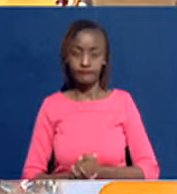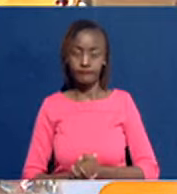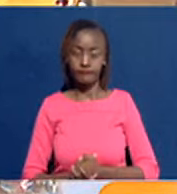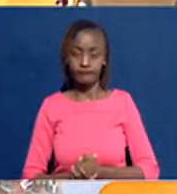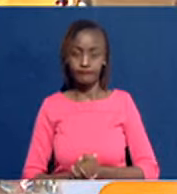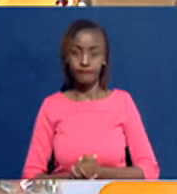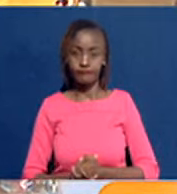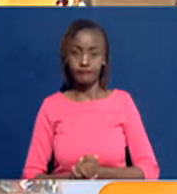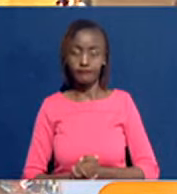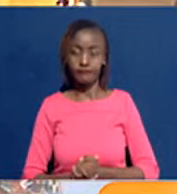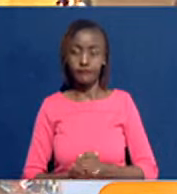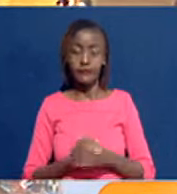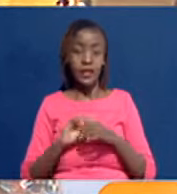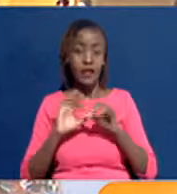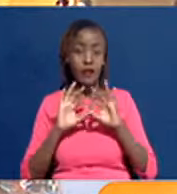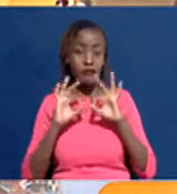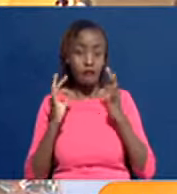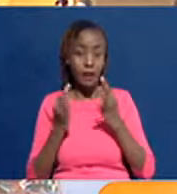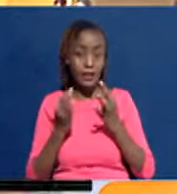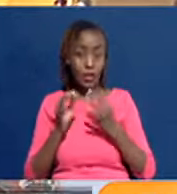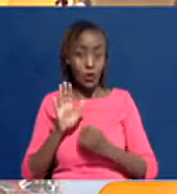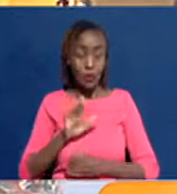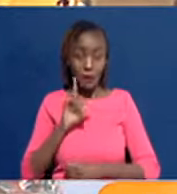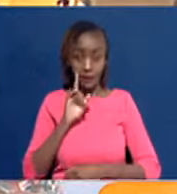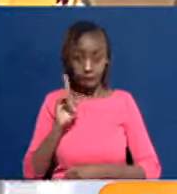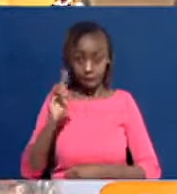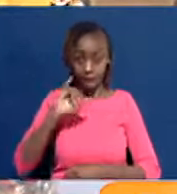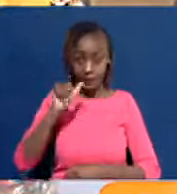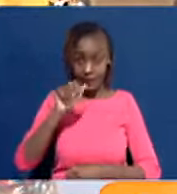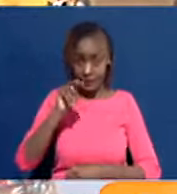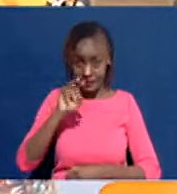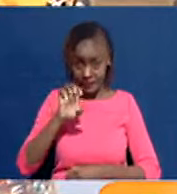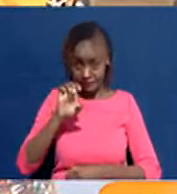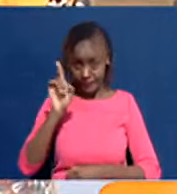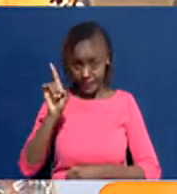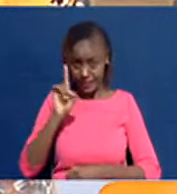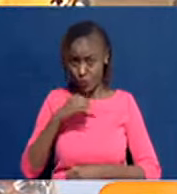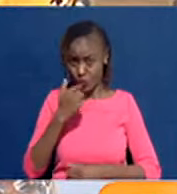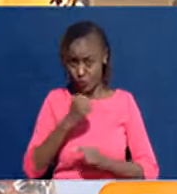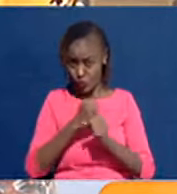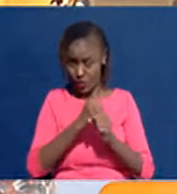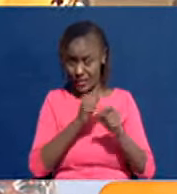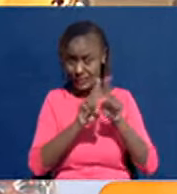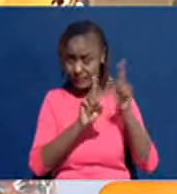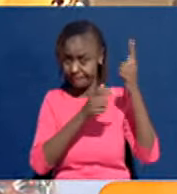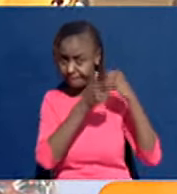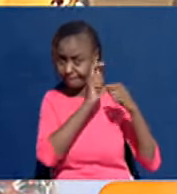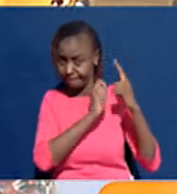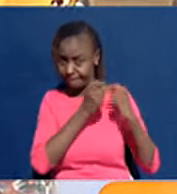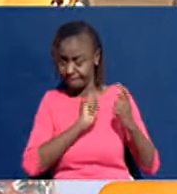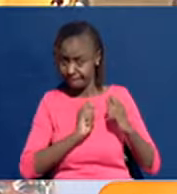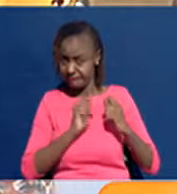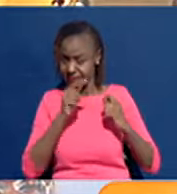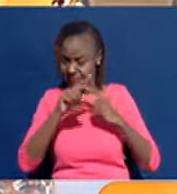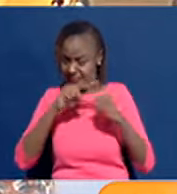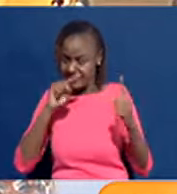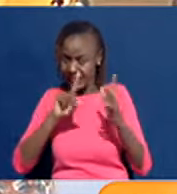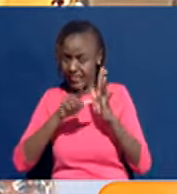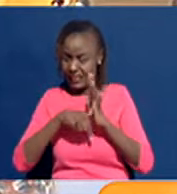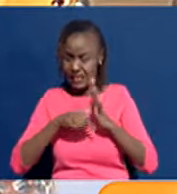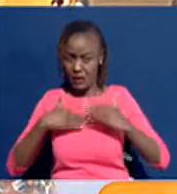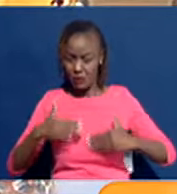Na mtazamaji, nayo familia ya marehemu Jane Mwende, msusi aliyetoweka na baadaye kupatikana akiwa ameuawa na mwili wake kutupwa